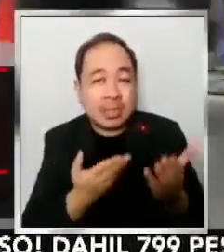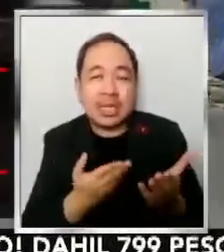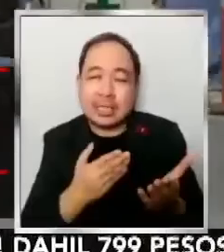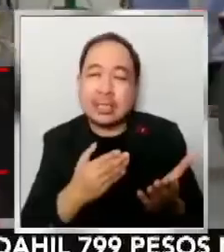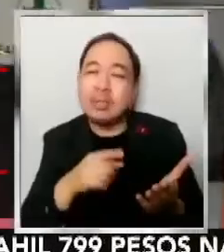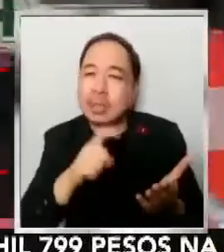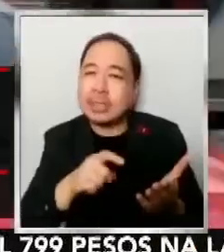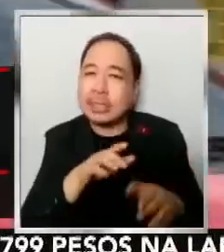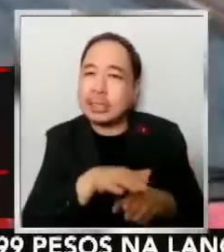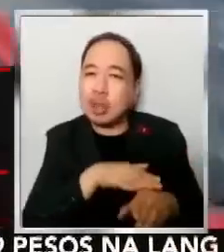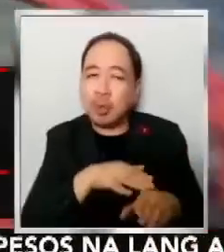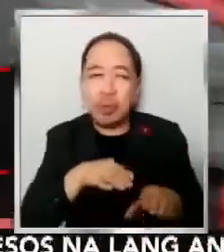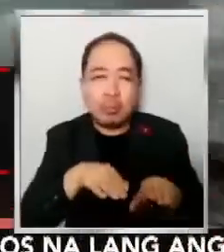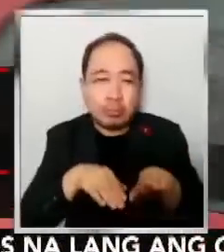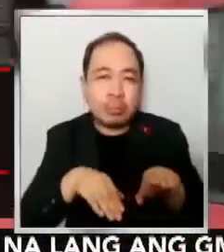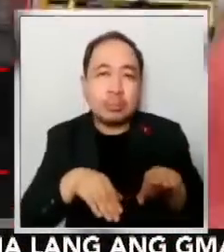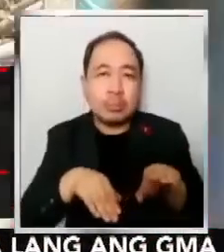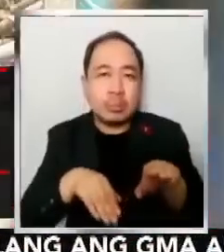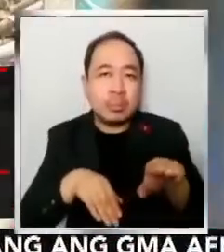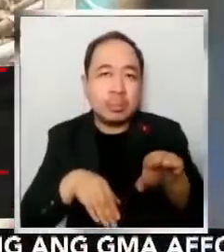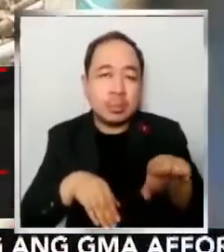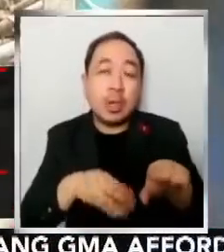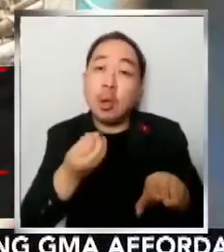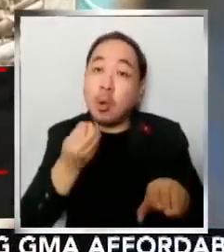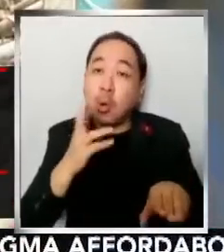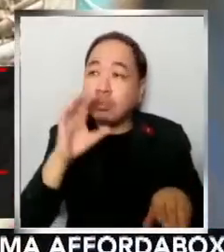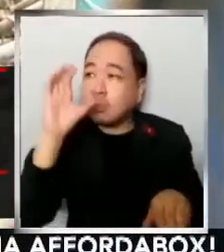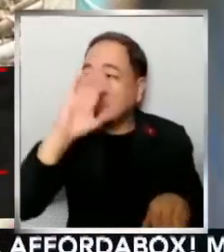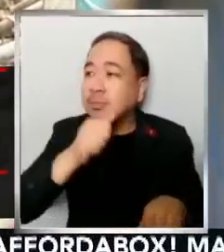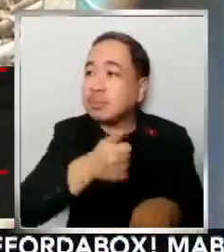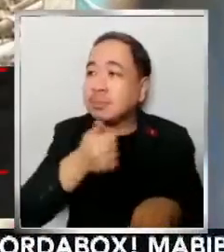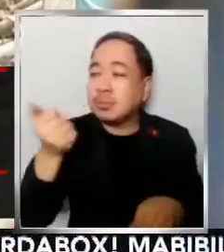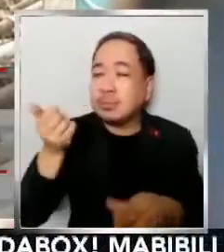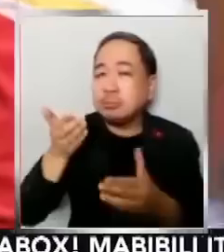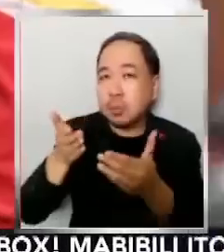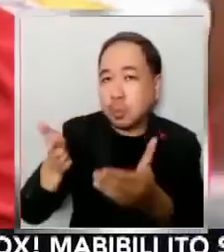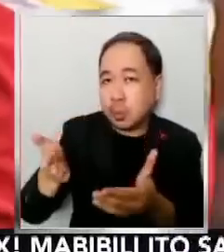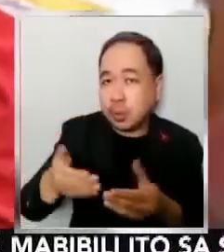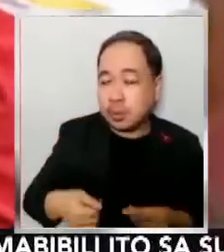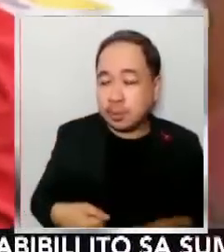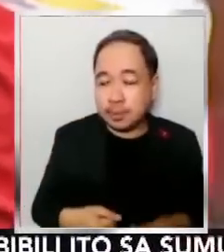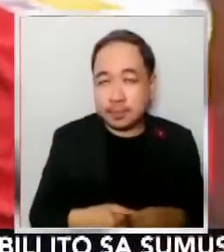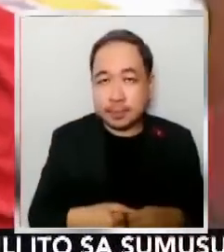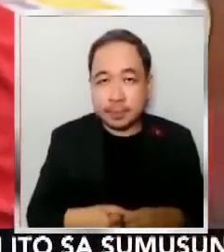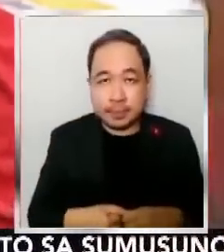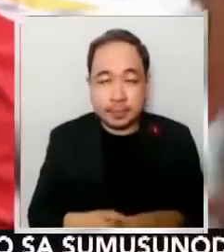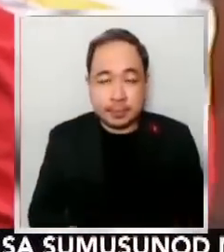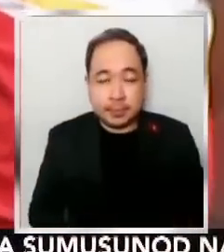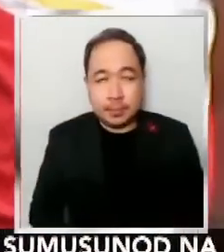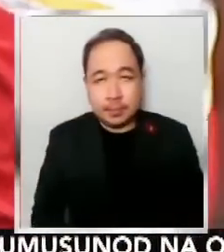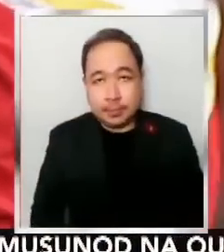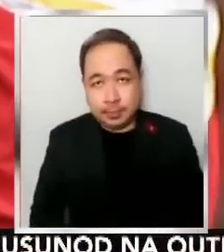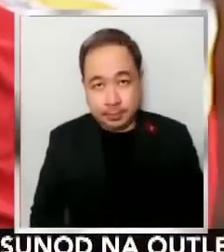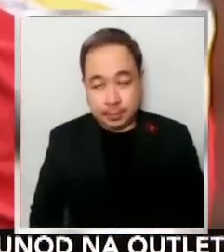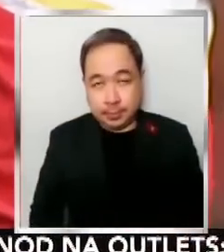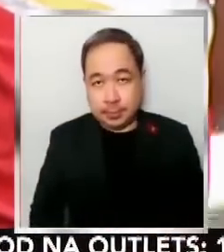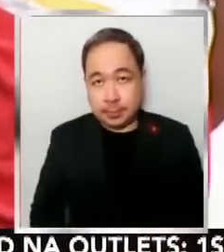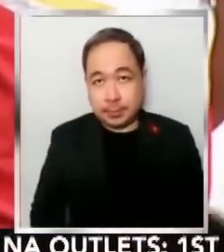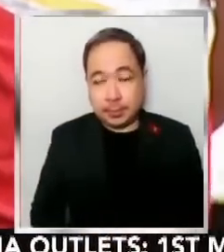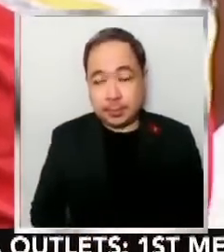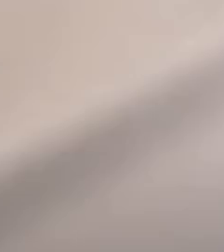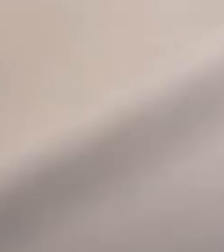humanap na lang ng ibang madadaanan. Para sa GMA Integrated News, Cedric Castillo nakatutok, 24